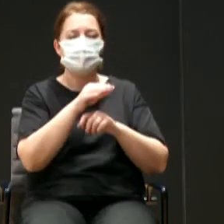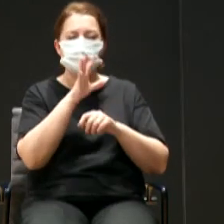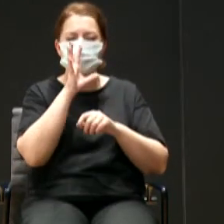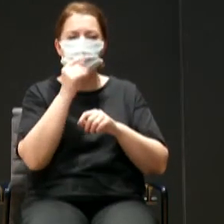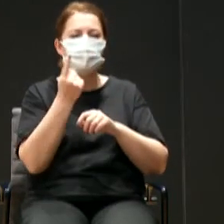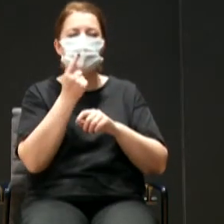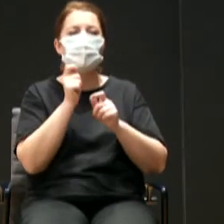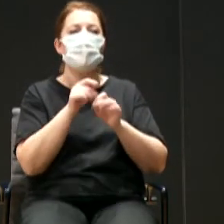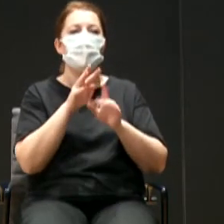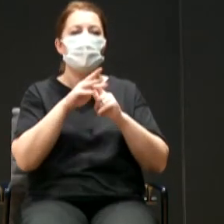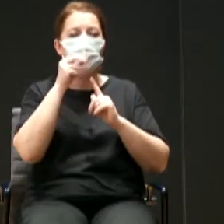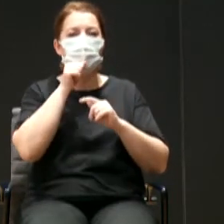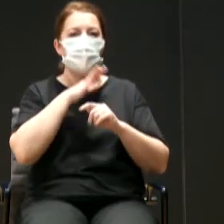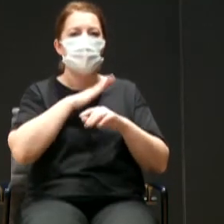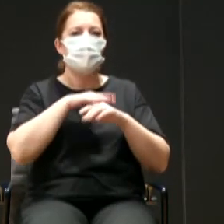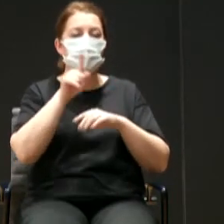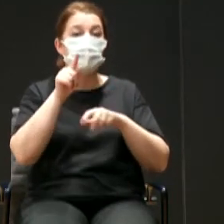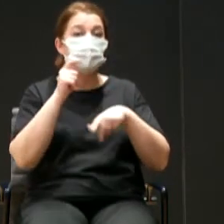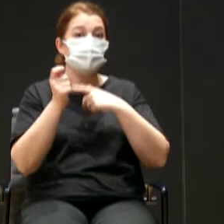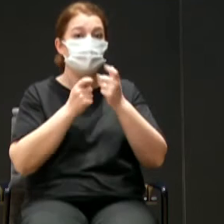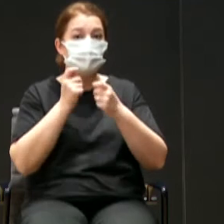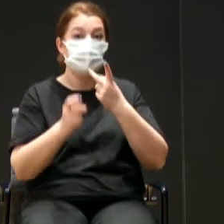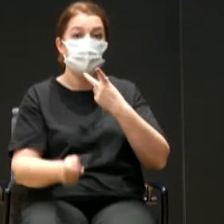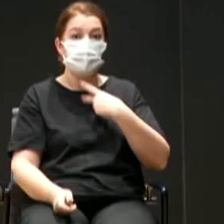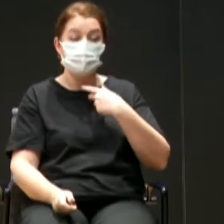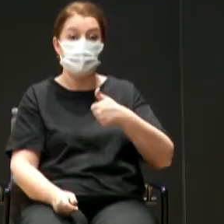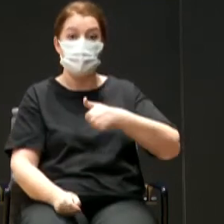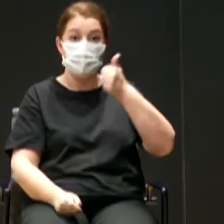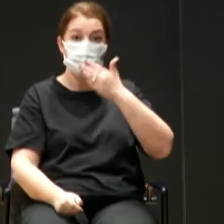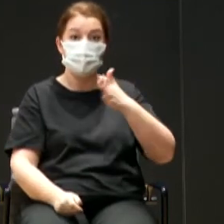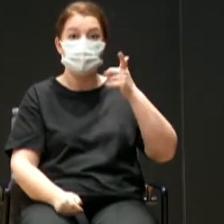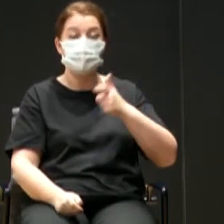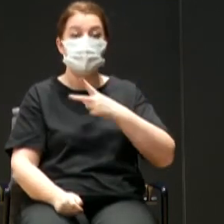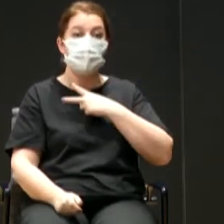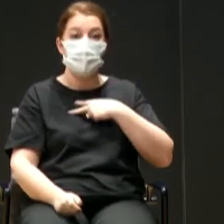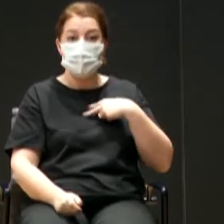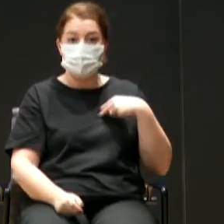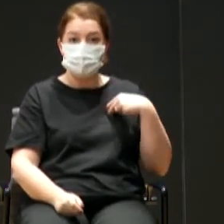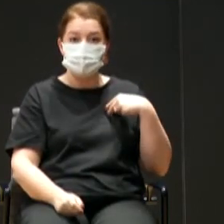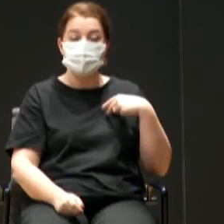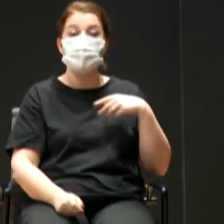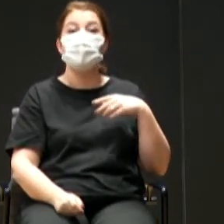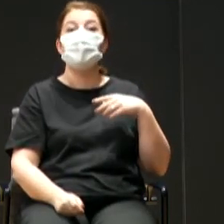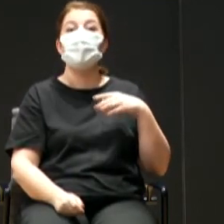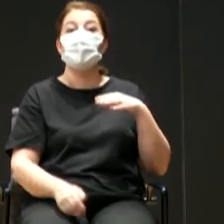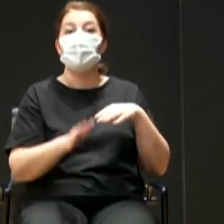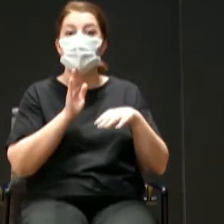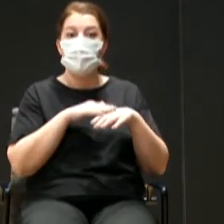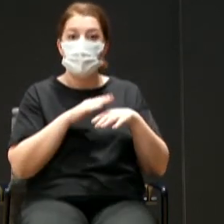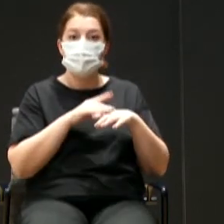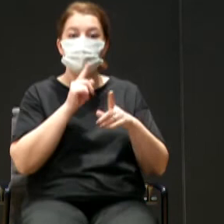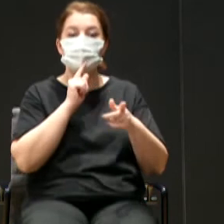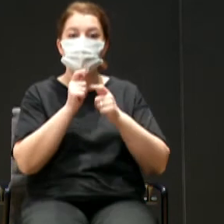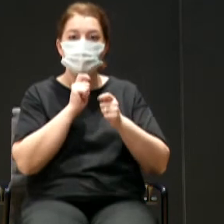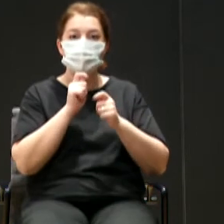Ekrem İmamoğlu şu anda yaptığı çalışma orada bizim bakanlığımızın Büyükşehir Belediyesi'ne yaptığı